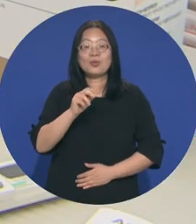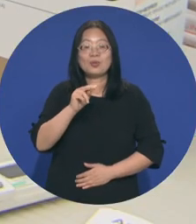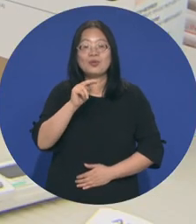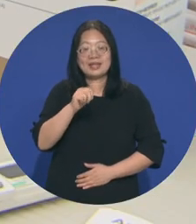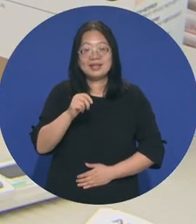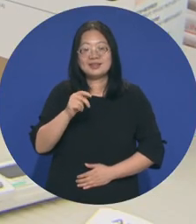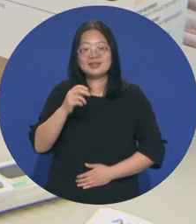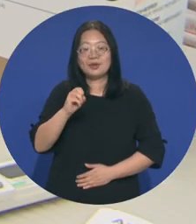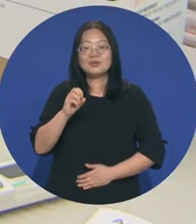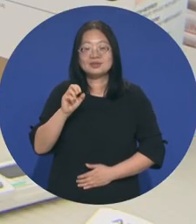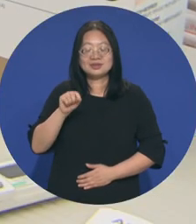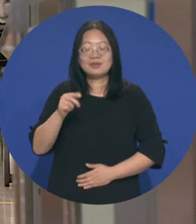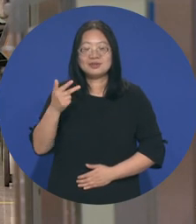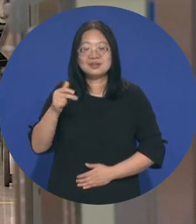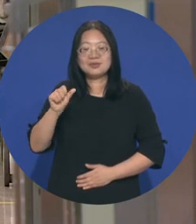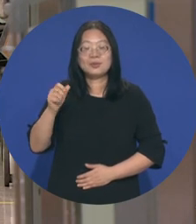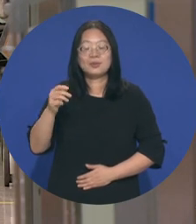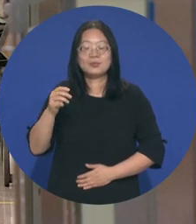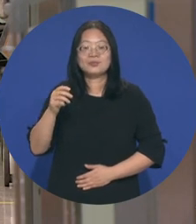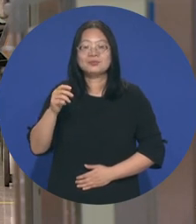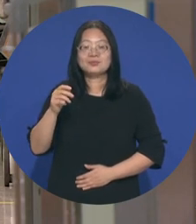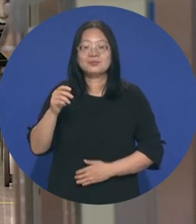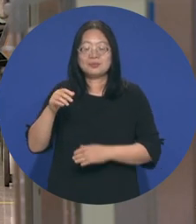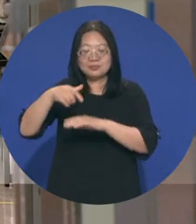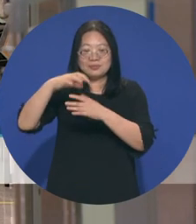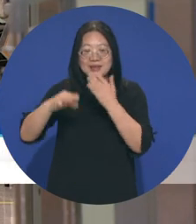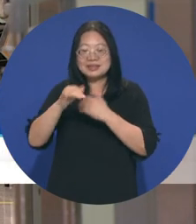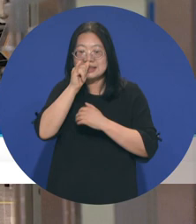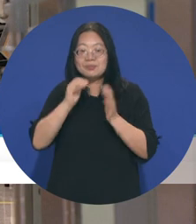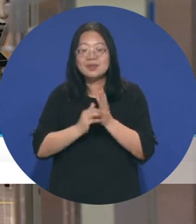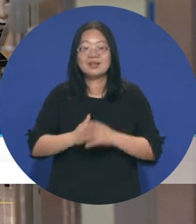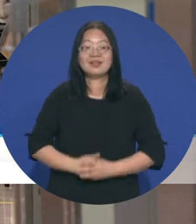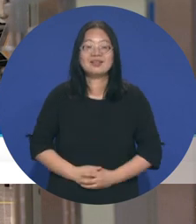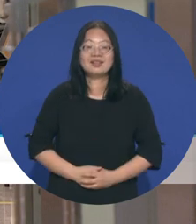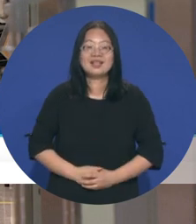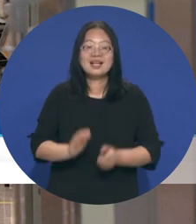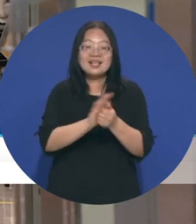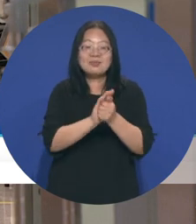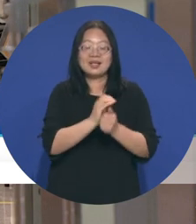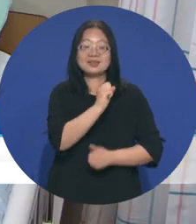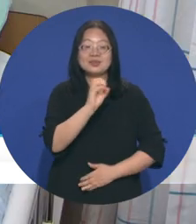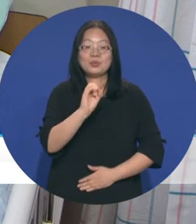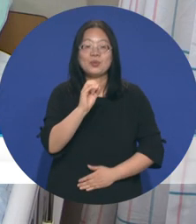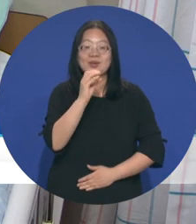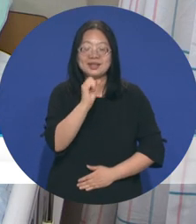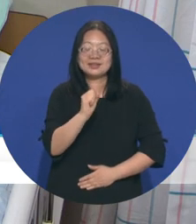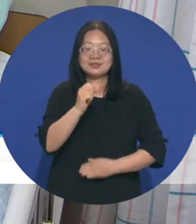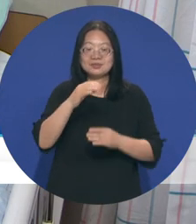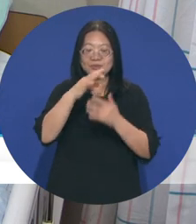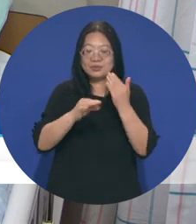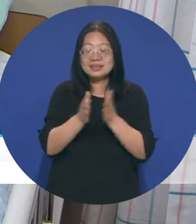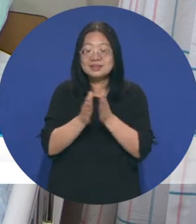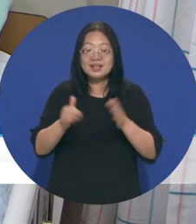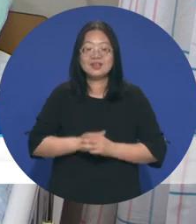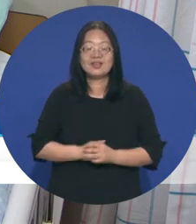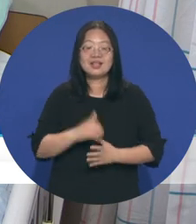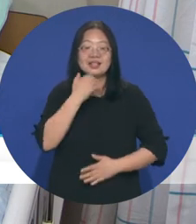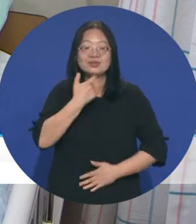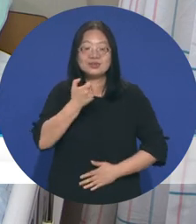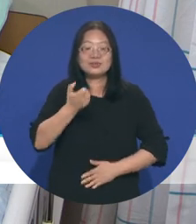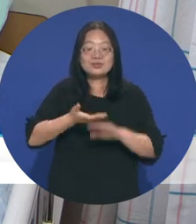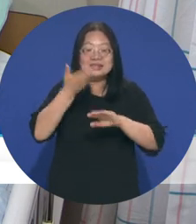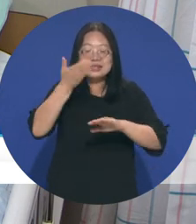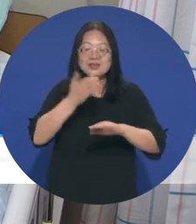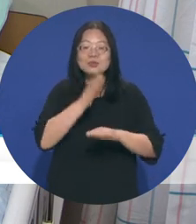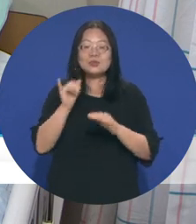프로젝트를 실시합니다. 돌봄 경제 분야에서는 간병 SOS 프로젝트를 새롭게 시작합니다. 65세